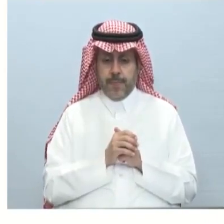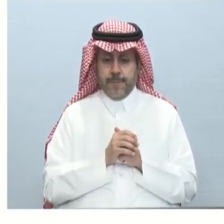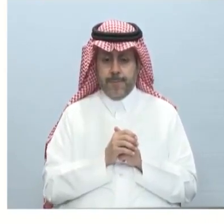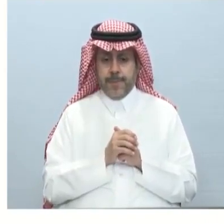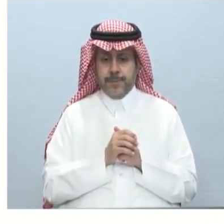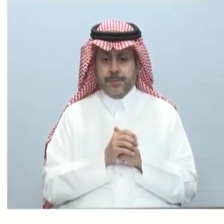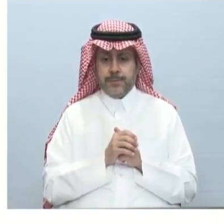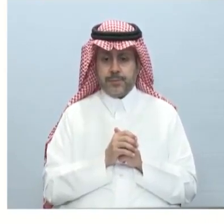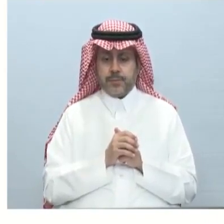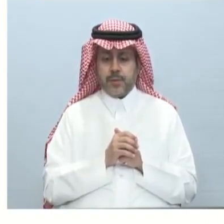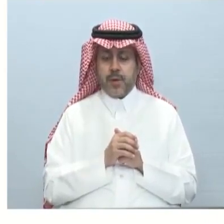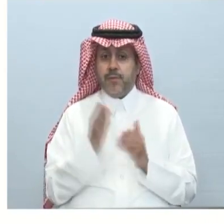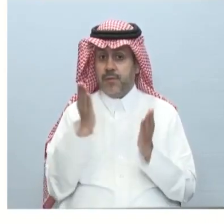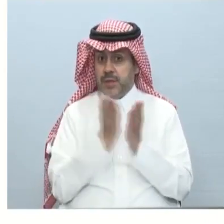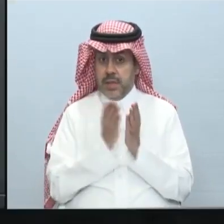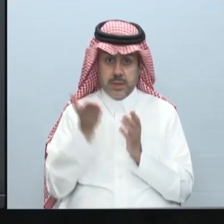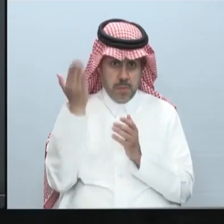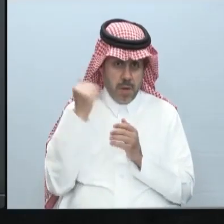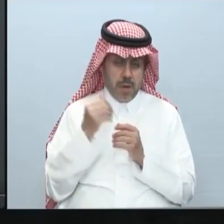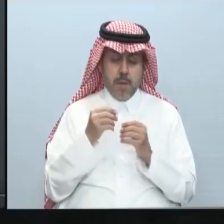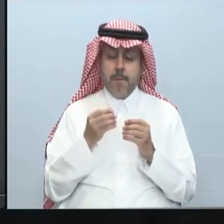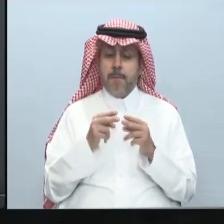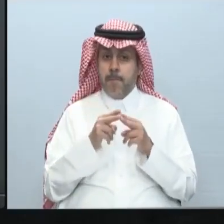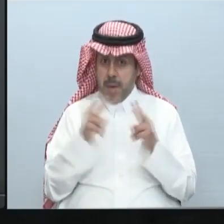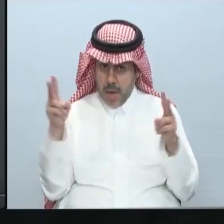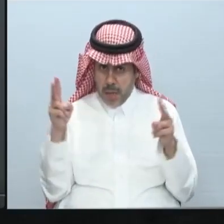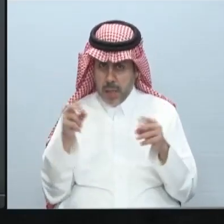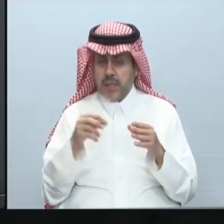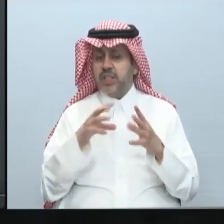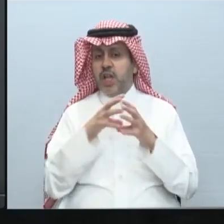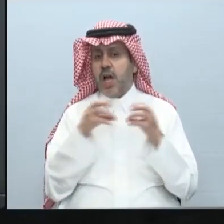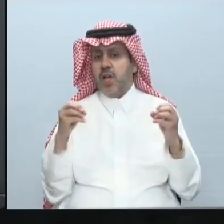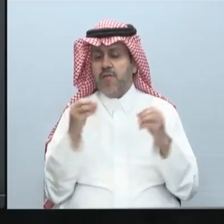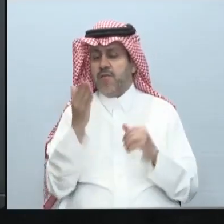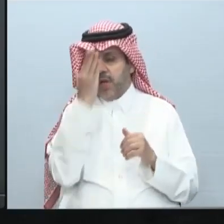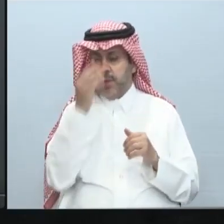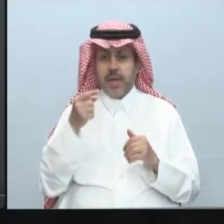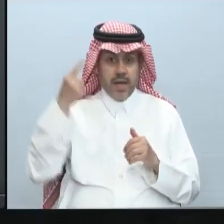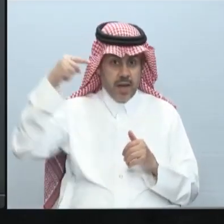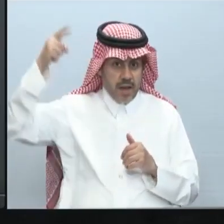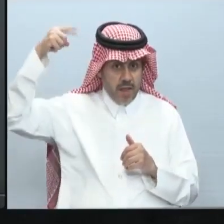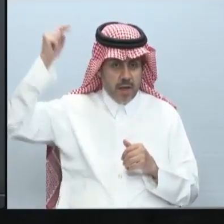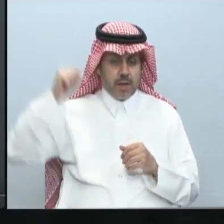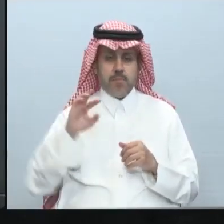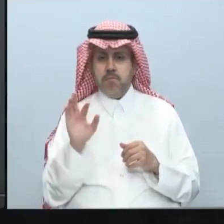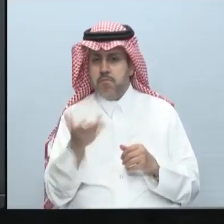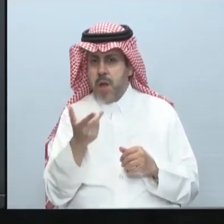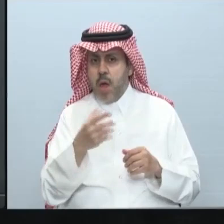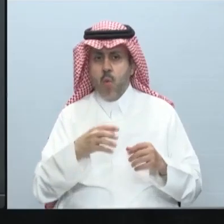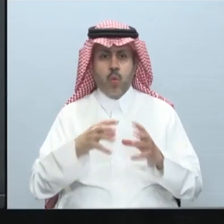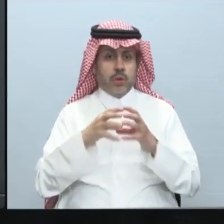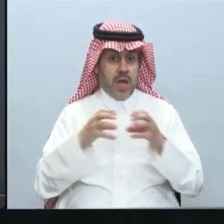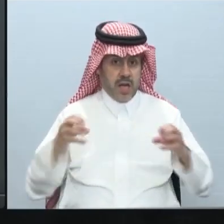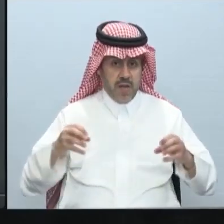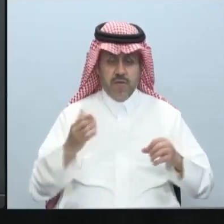واخواتي في درسنا الماضي تعريف العباده نريد ان نتذكره معا ما هو تعريف العباده